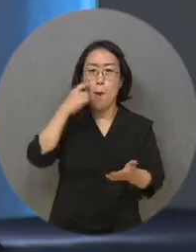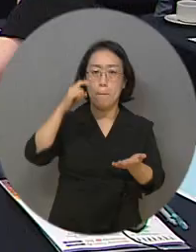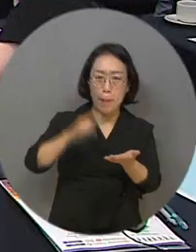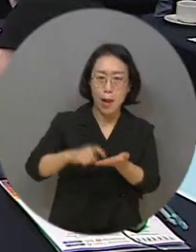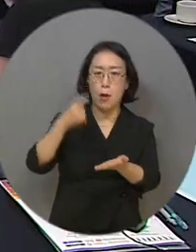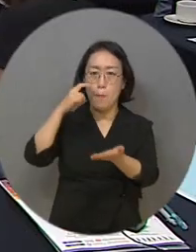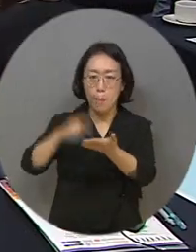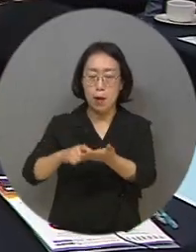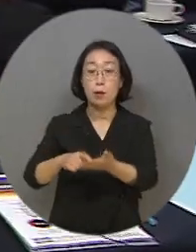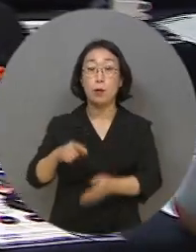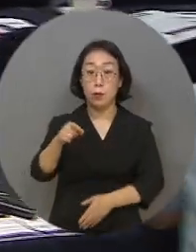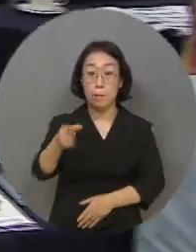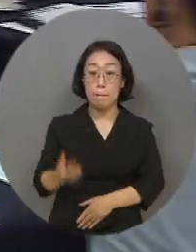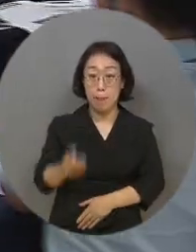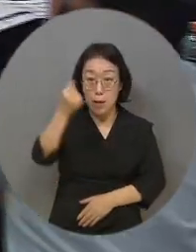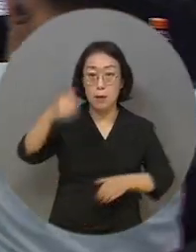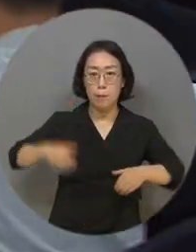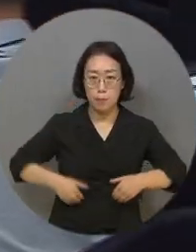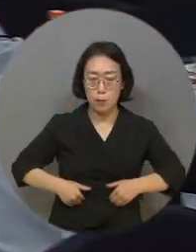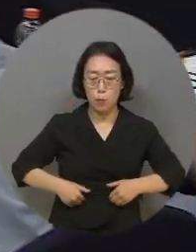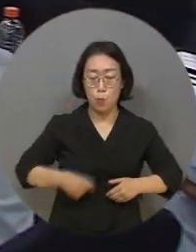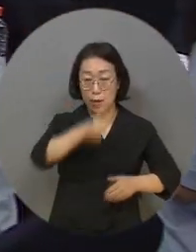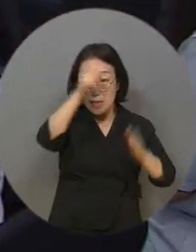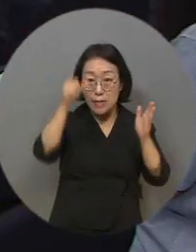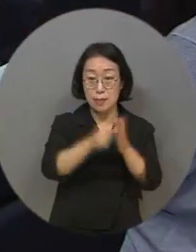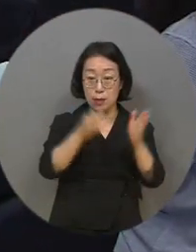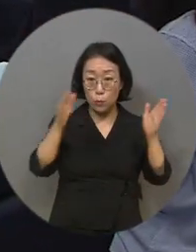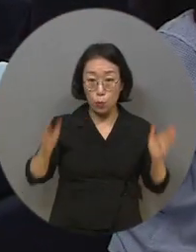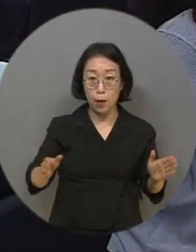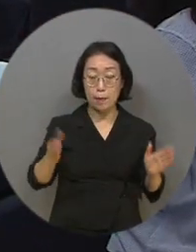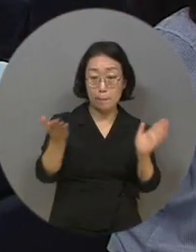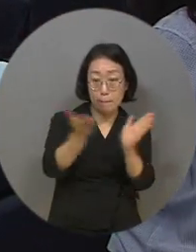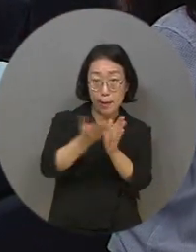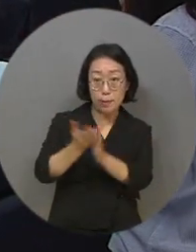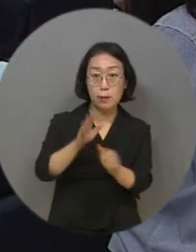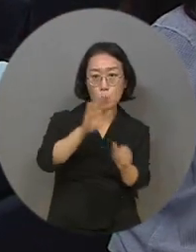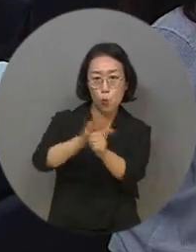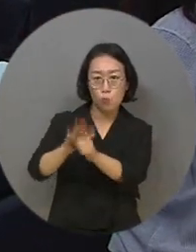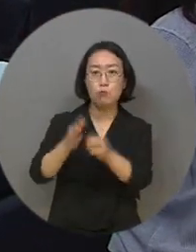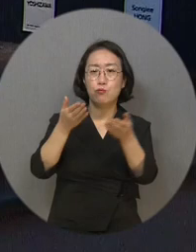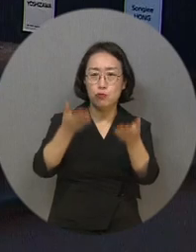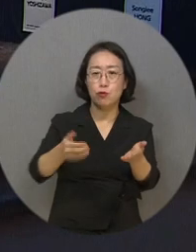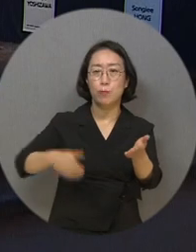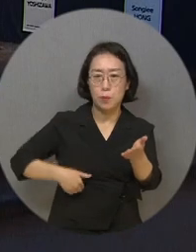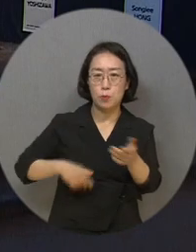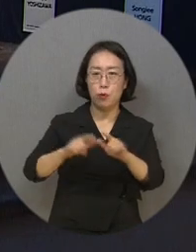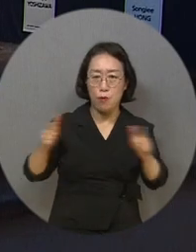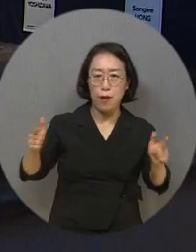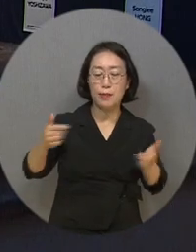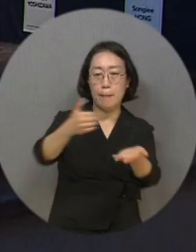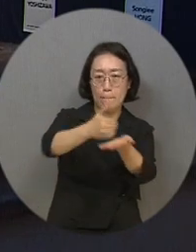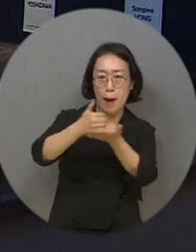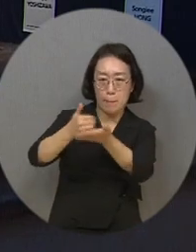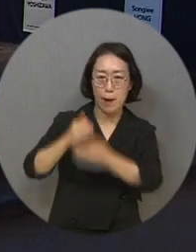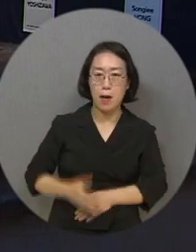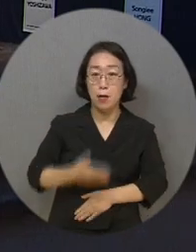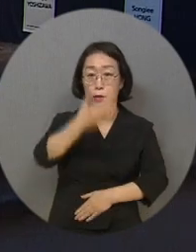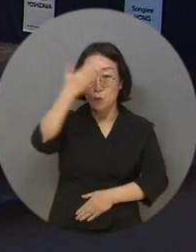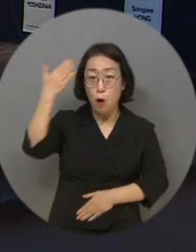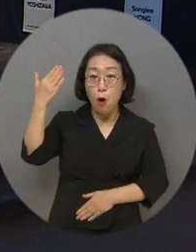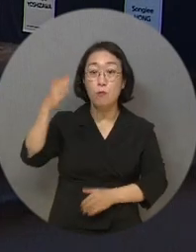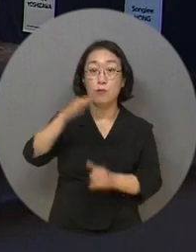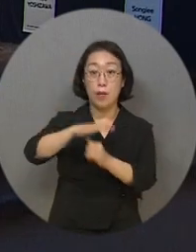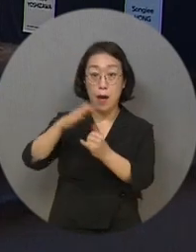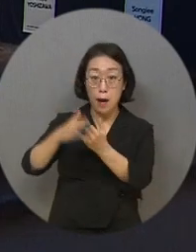고도화, 생애주기별 대책과 가족 지원 정책 등 다양한 방안이 논의됐습니다. 또한 청년의 정서적